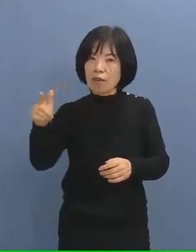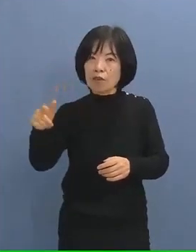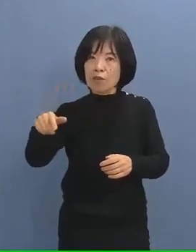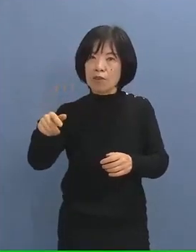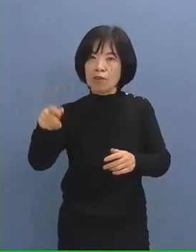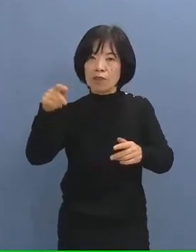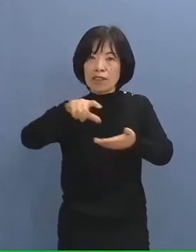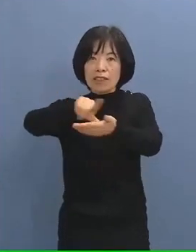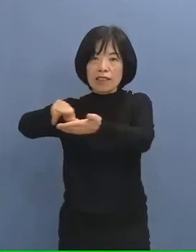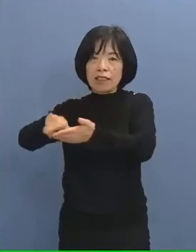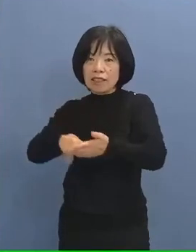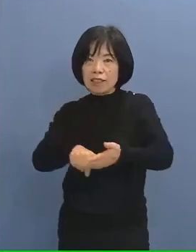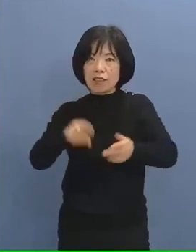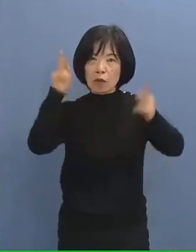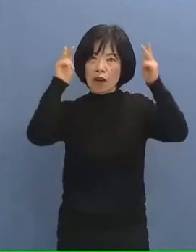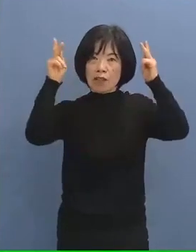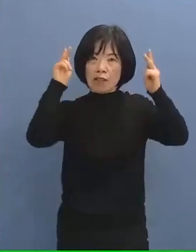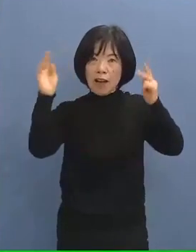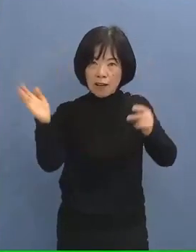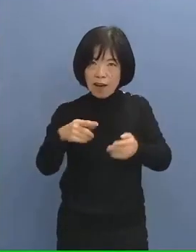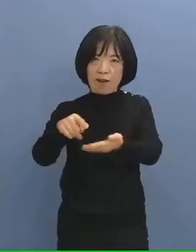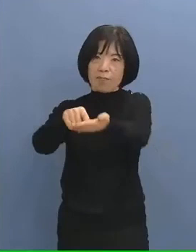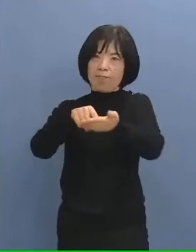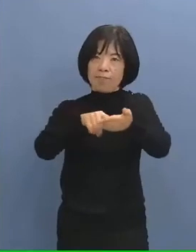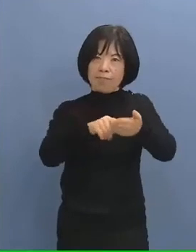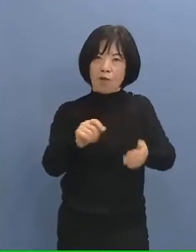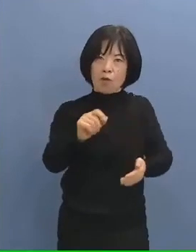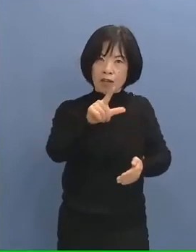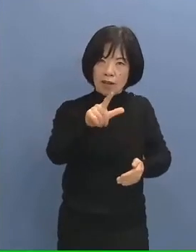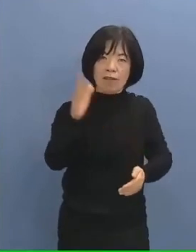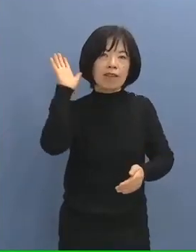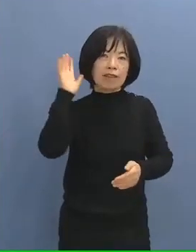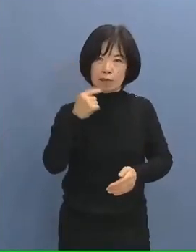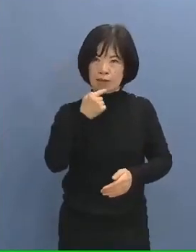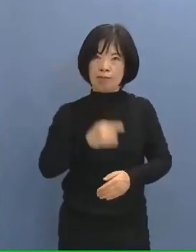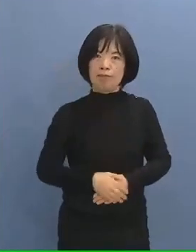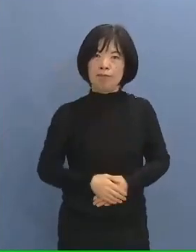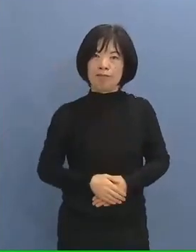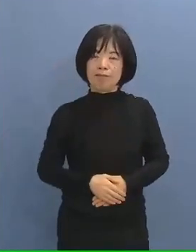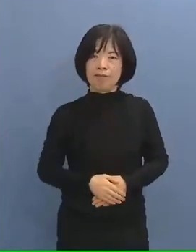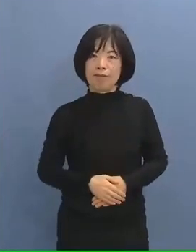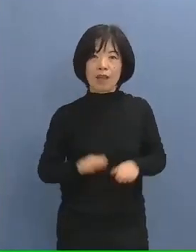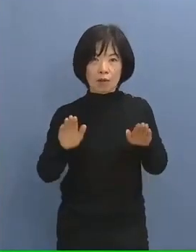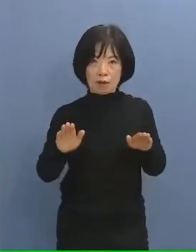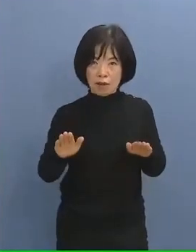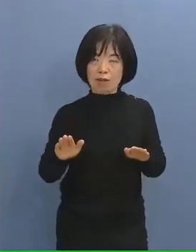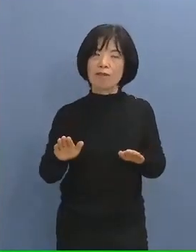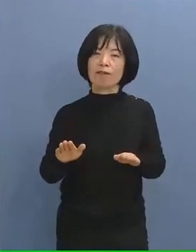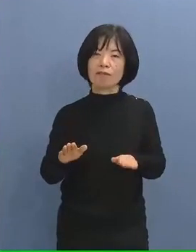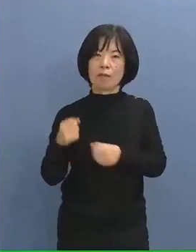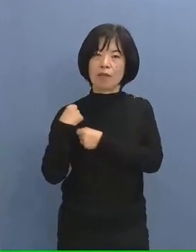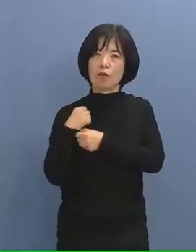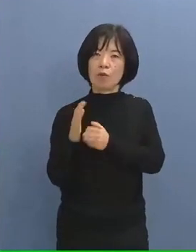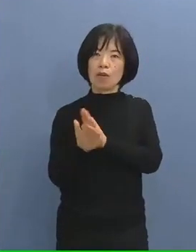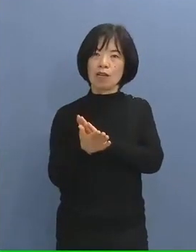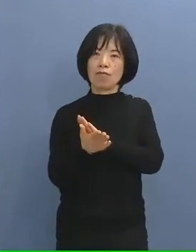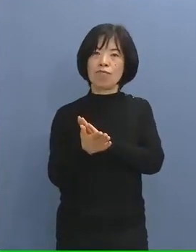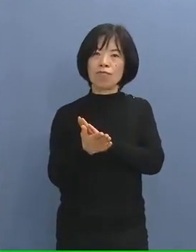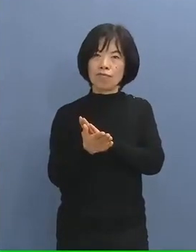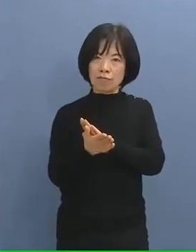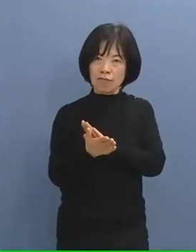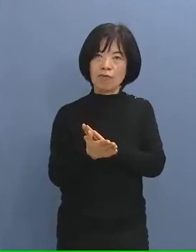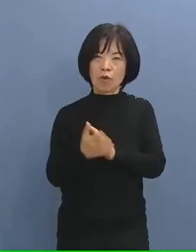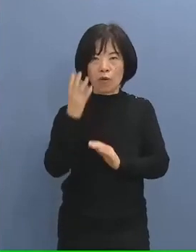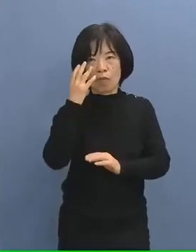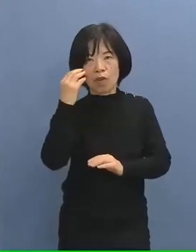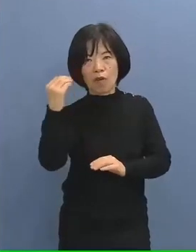チャレンジングな応募があったというふうに聞いてますので、私はやはりこの機会に地場産業、農林水産業、兵庫の魅力